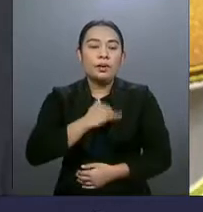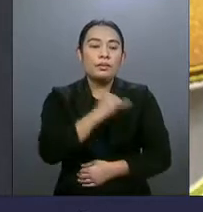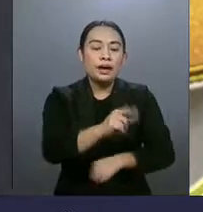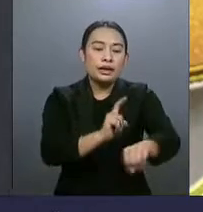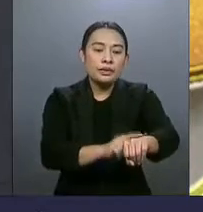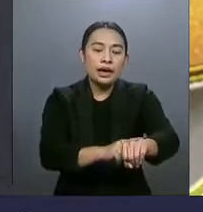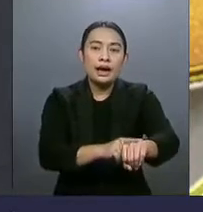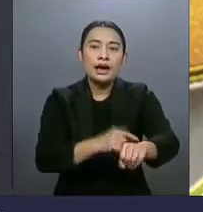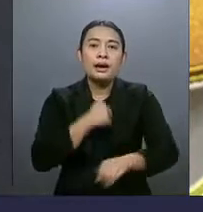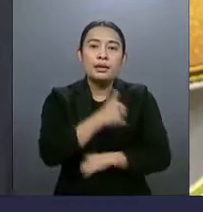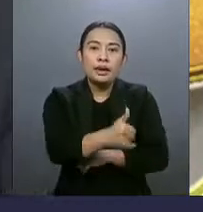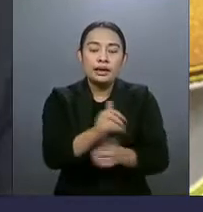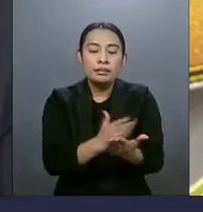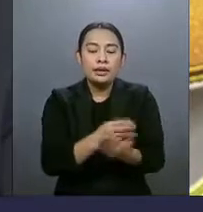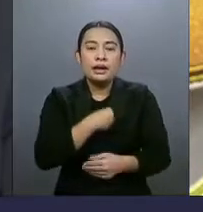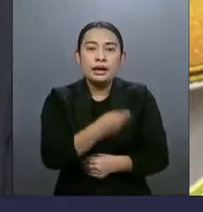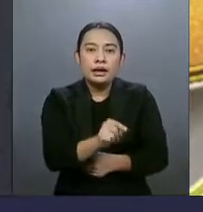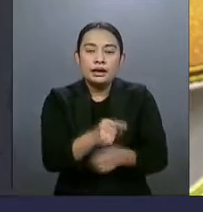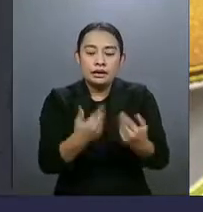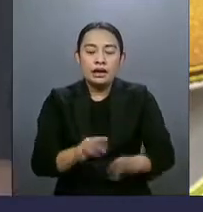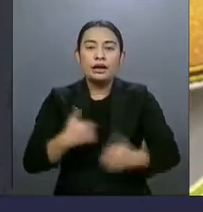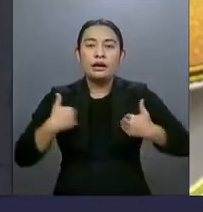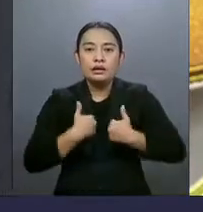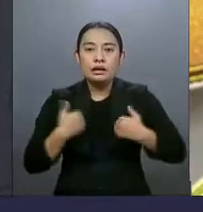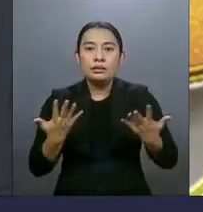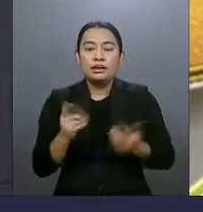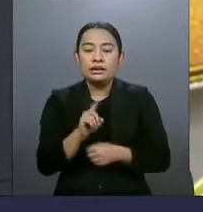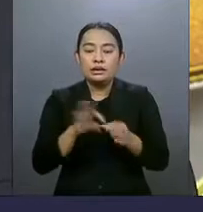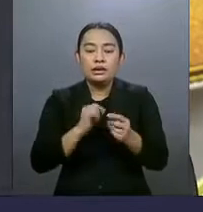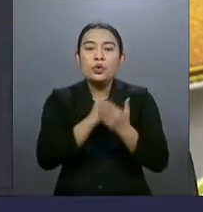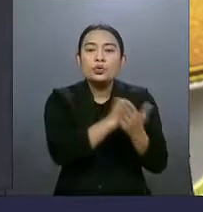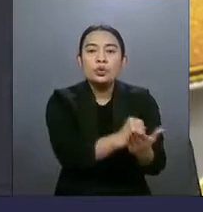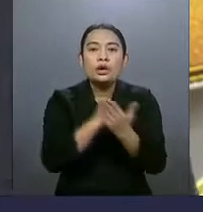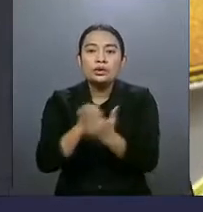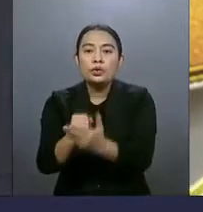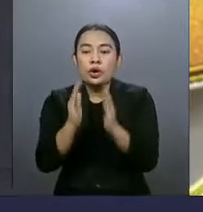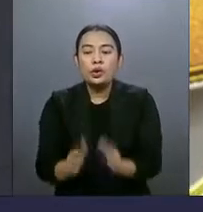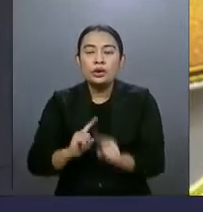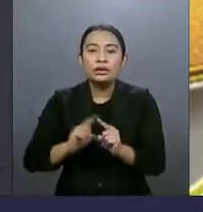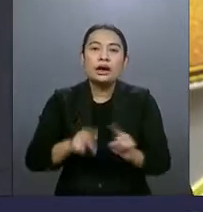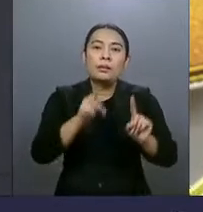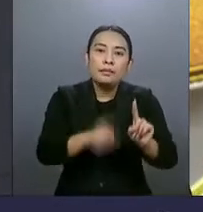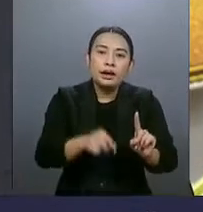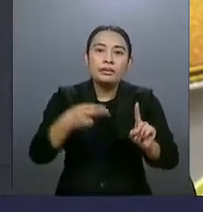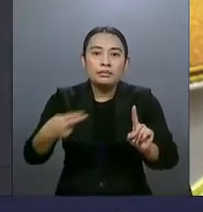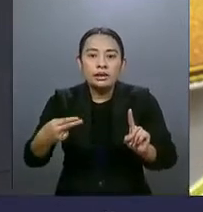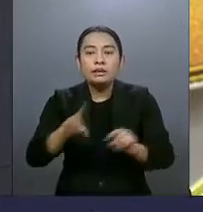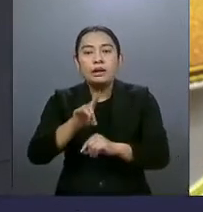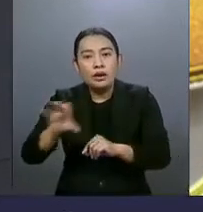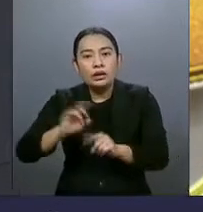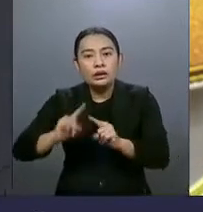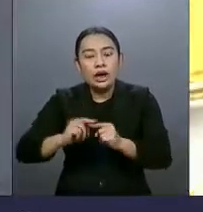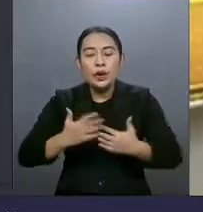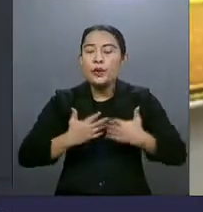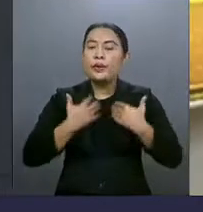ยอะไรกับเรามากแล้วก็พอจะเป็นการช่วยเหลือคนได้อีกเยอะได้อีกเป็นร้อยเป็นพันเป็นหมื่นมันก็เป็นความสุขเกิดขึ้นกับเ